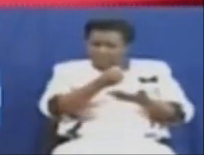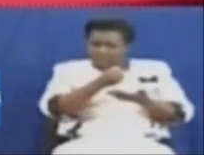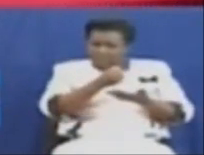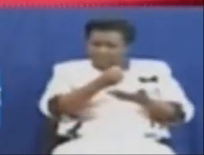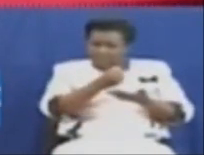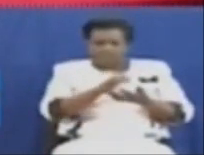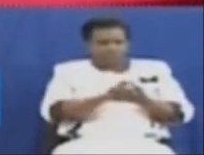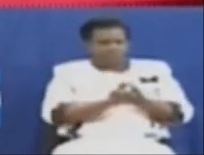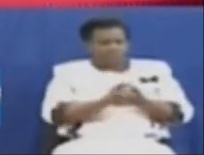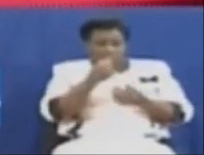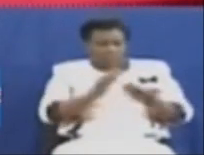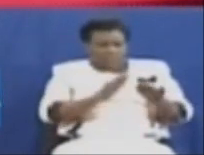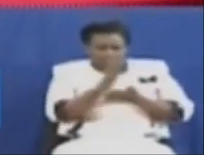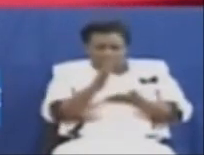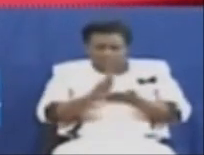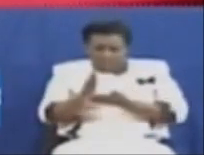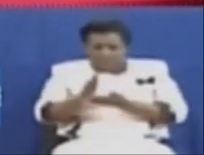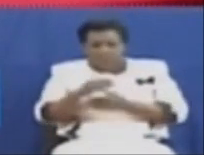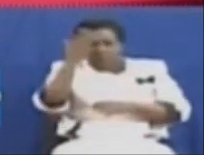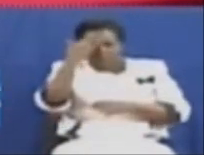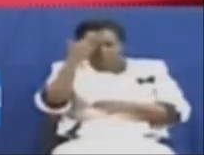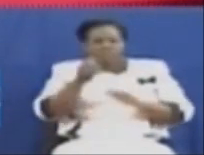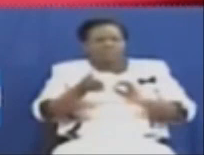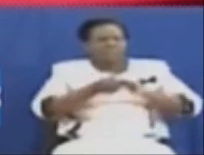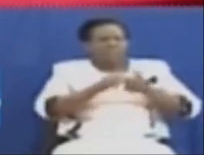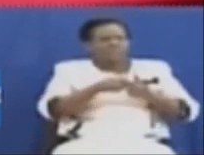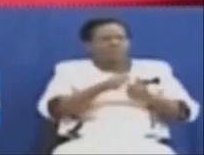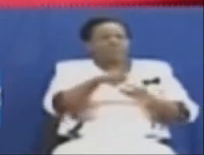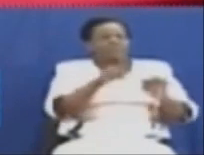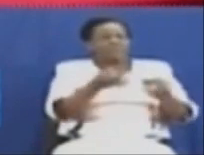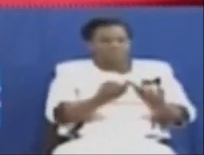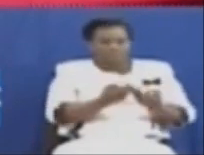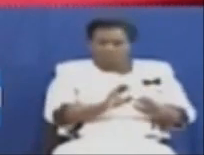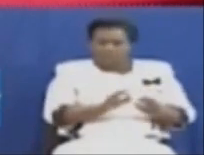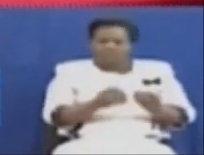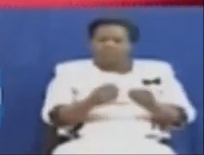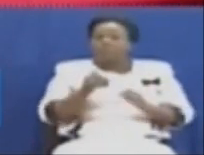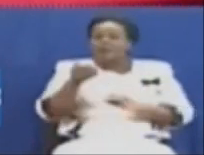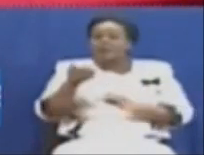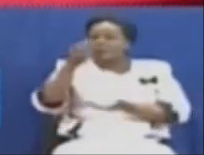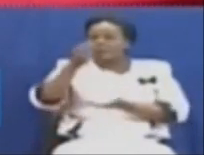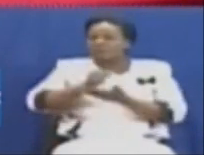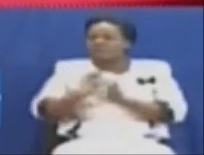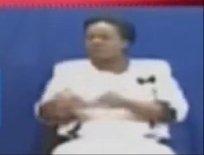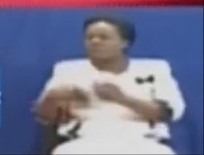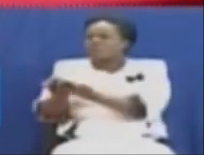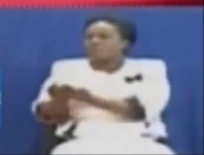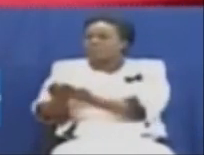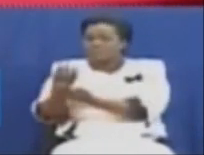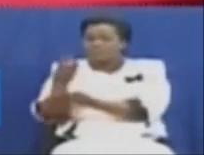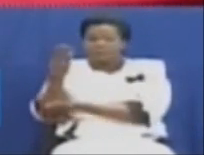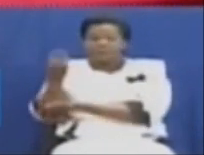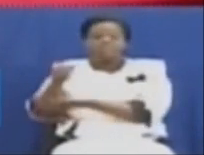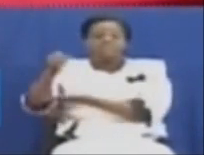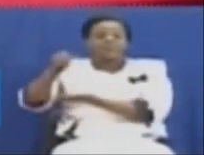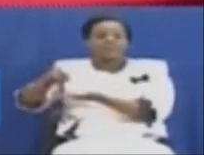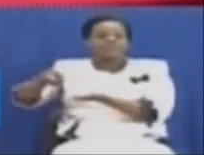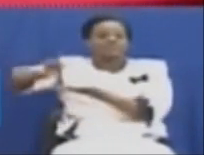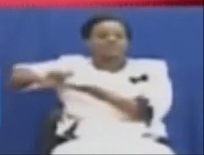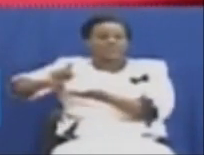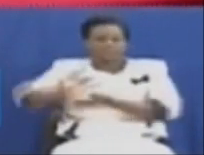mahitaji yake. Kwa kila TARURA katika kila halmashauri inayo bajeti yake. Inawezekana pia TARURA wilaya ya